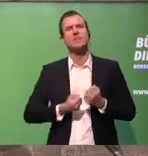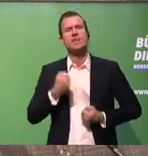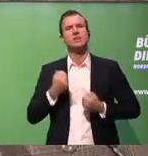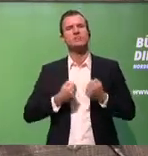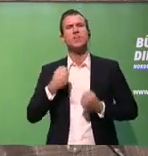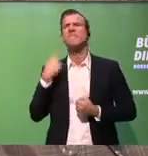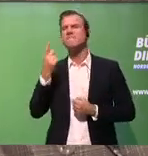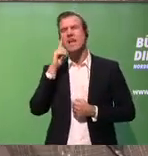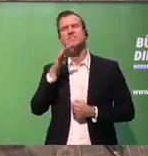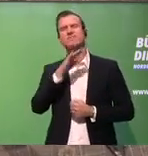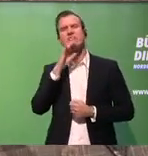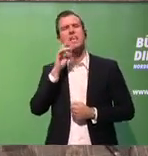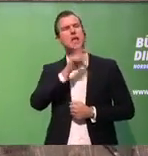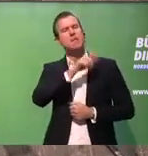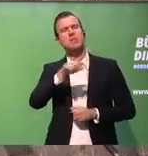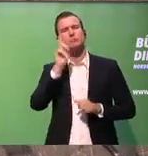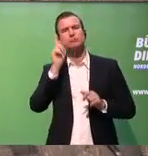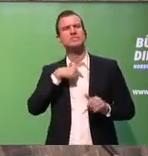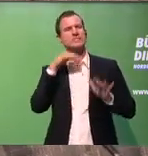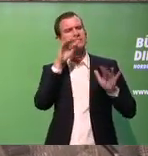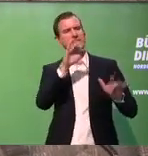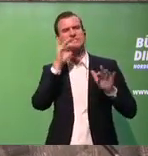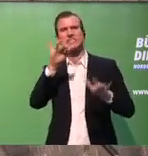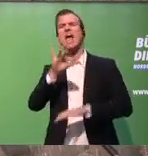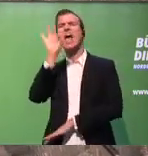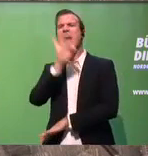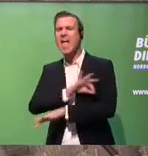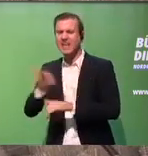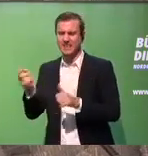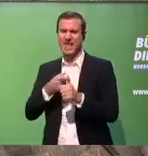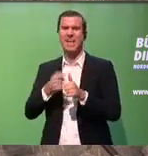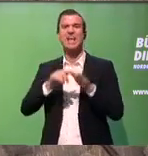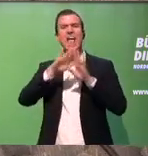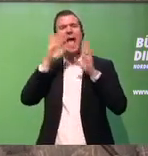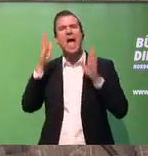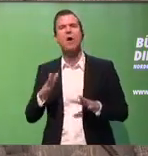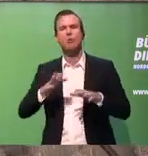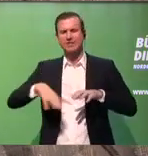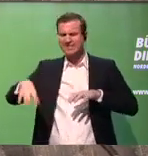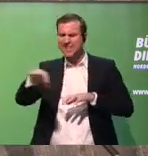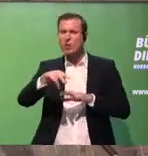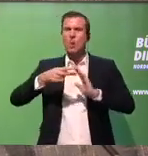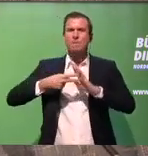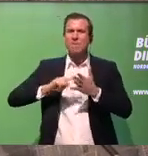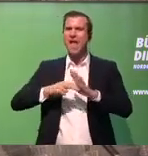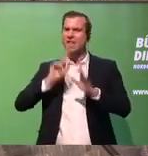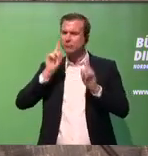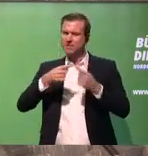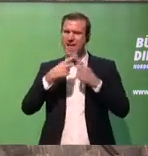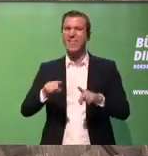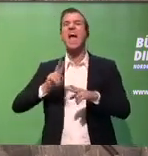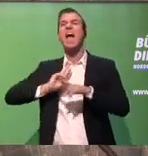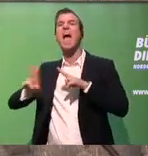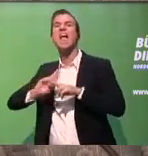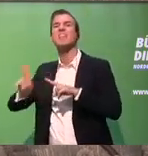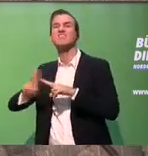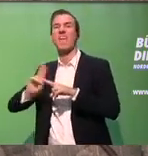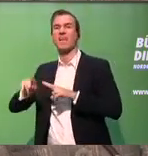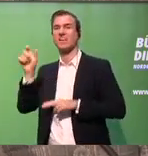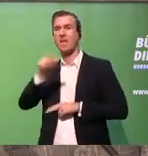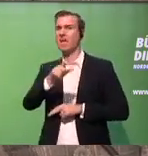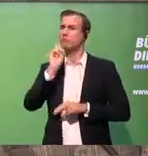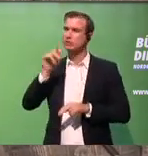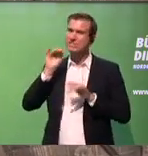vielen Stufen müssen überzeugt werden. Architektinnen, die Häuser und Siedlungen anders planen müssen. Handwerkerinnen,